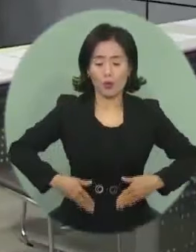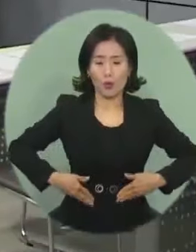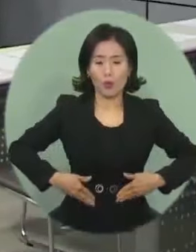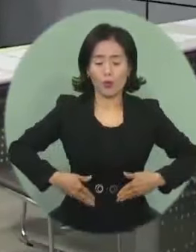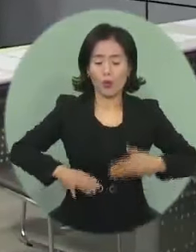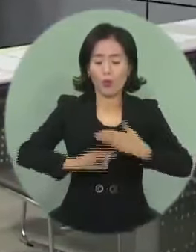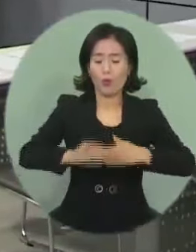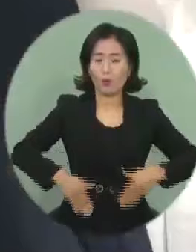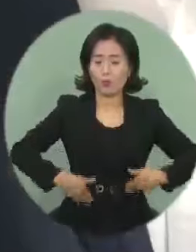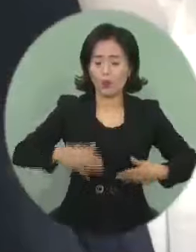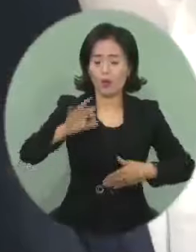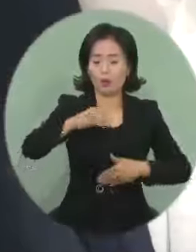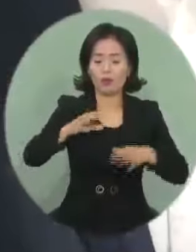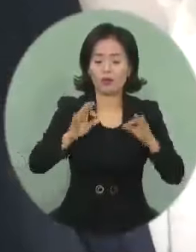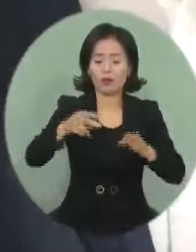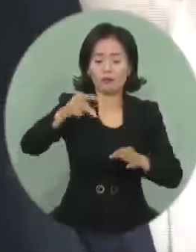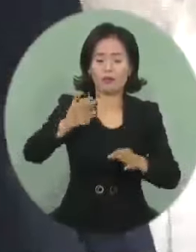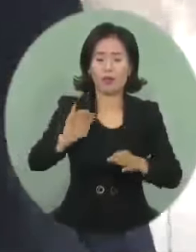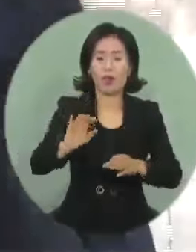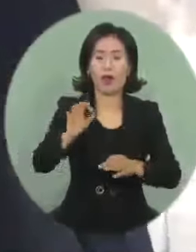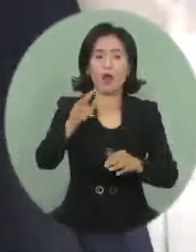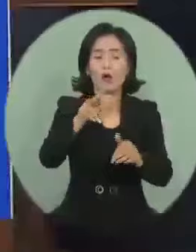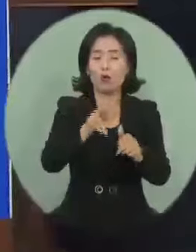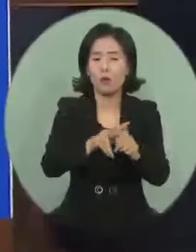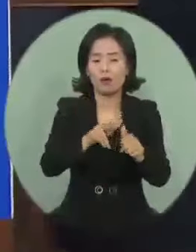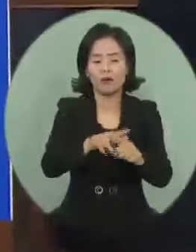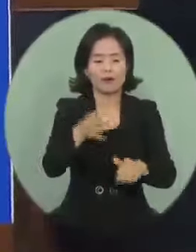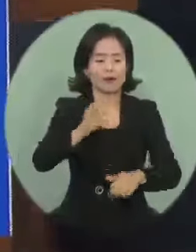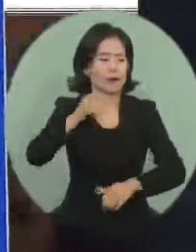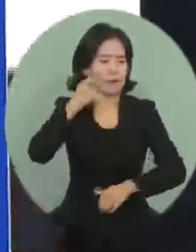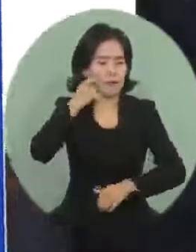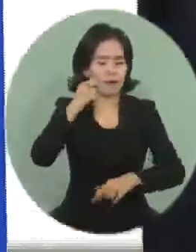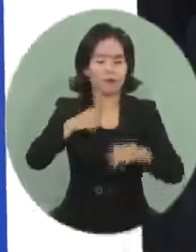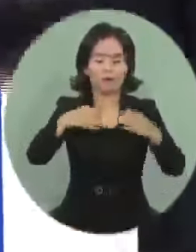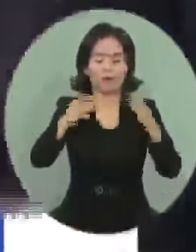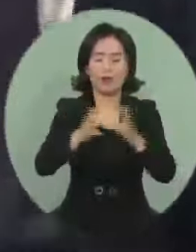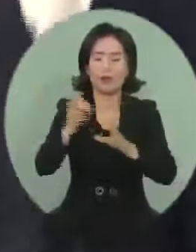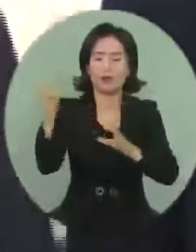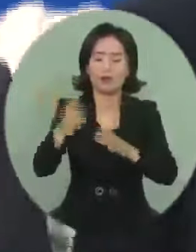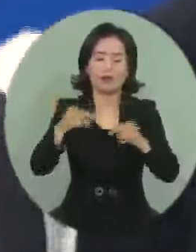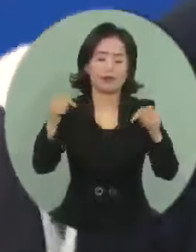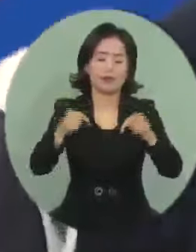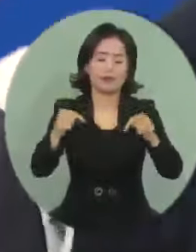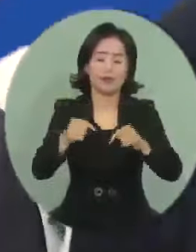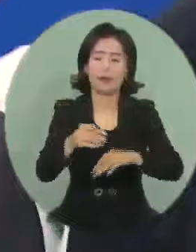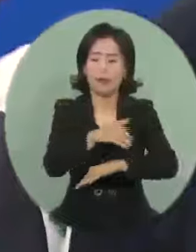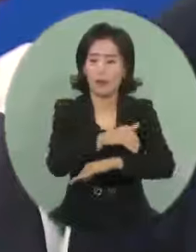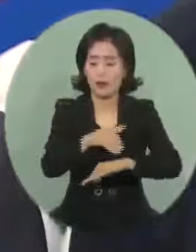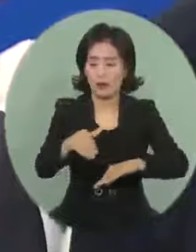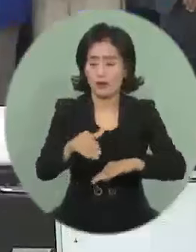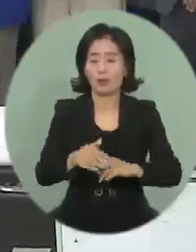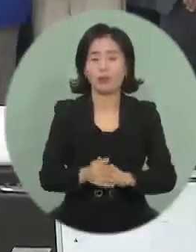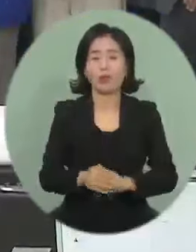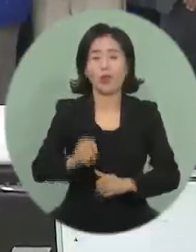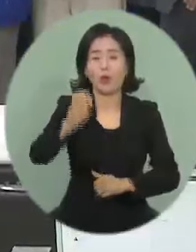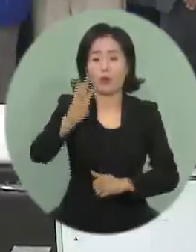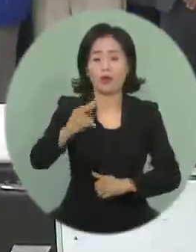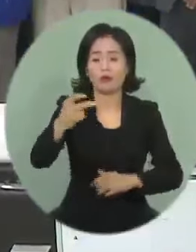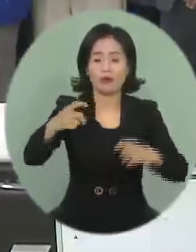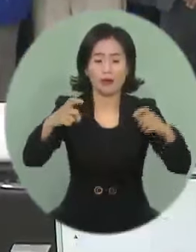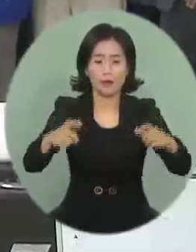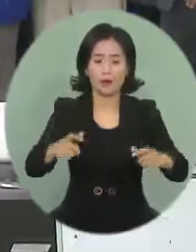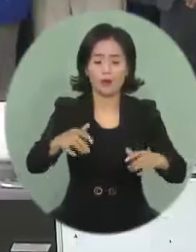경선에서 탈락한 김성한 예비 후보는 이를 받아들일 수 없다며 민주당의 재심을 요청할 계획입니다. 광주